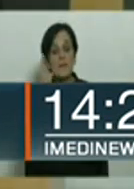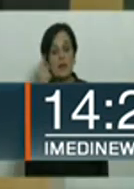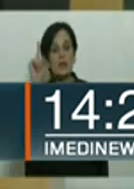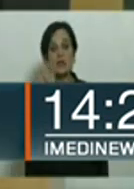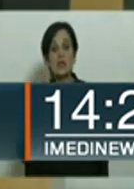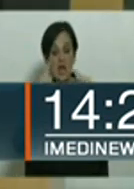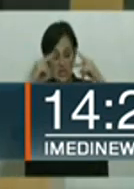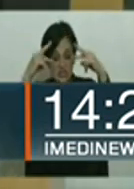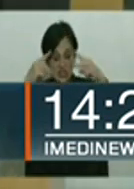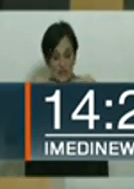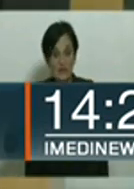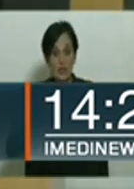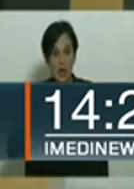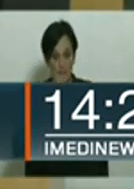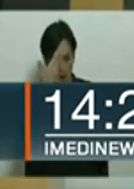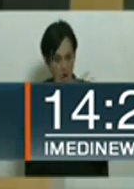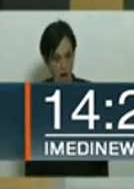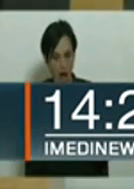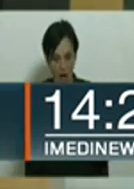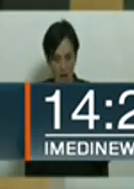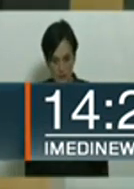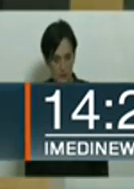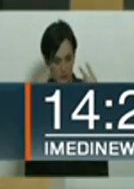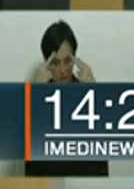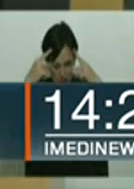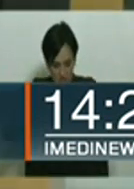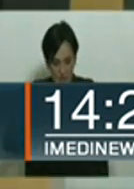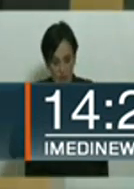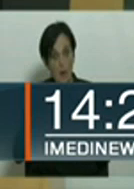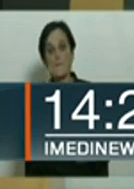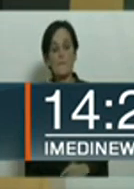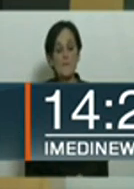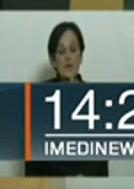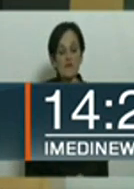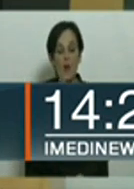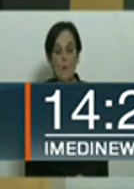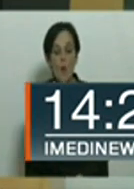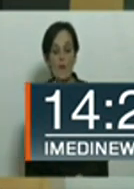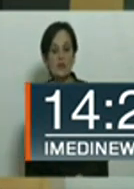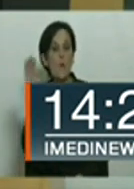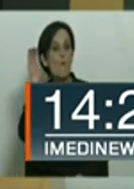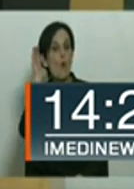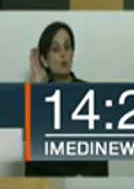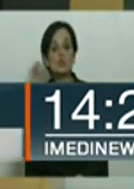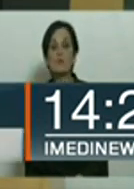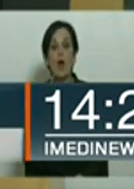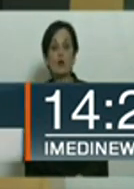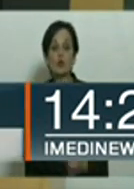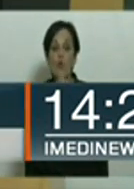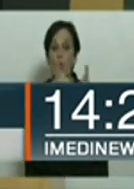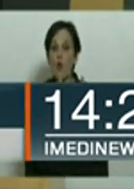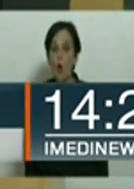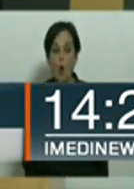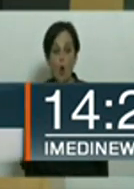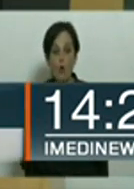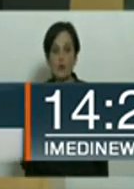იცის. ცვლილებები ხდება ხალხის თვალწინ და პირველი მოსმენა, მეორე და მესამე იმისთვის არსებობს, რომ კოლეგების